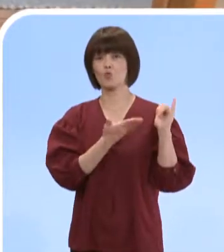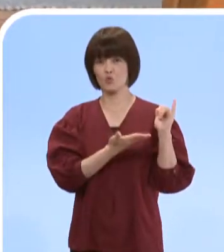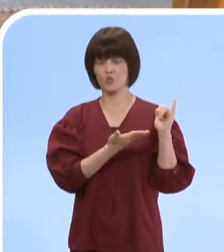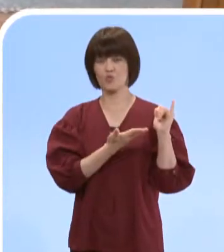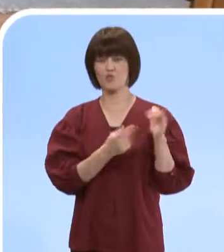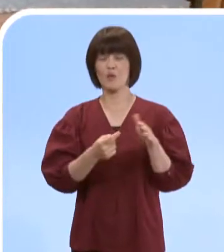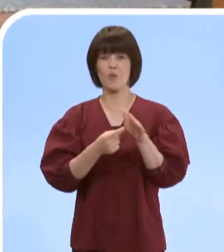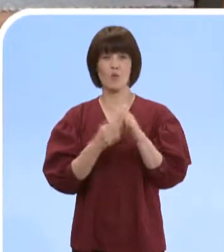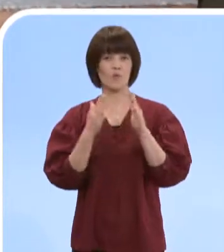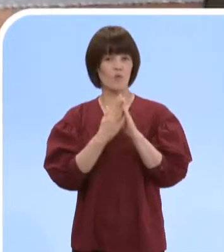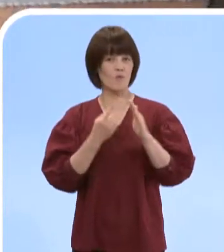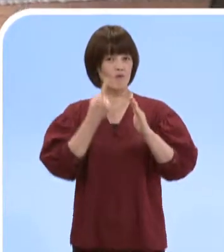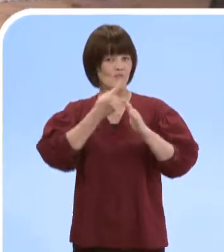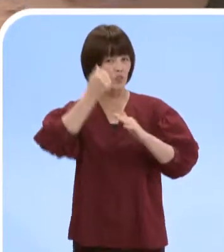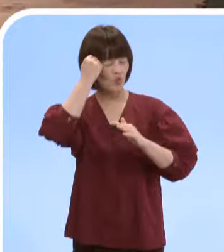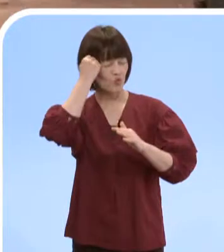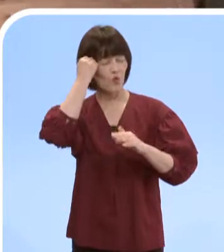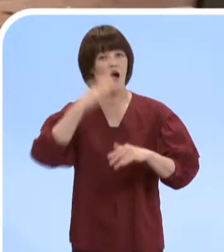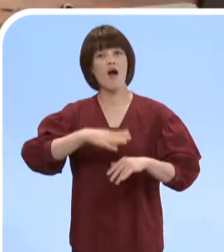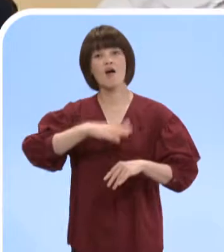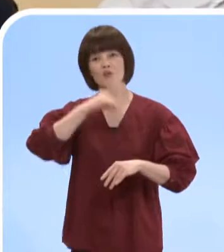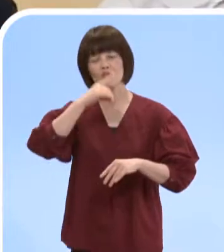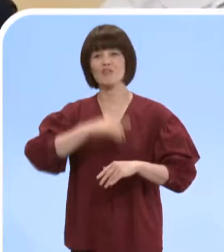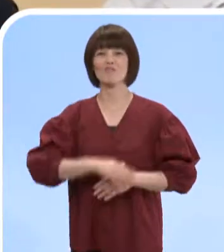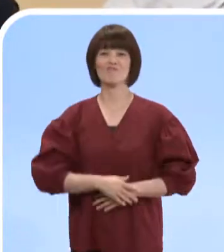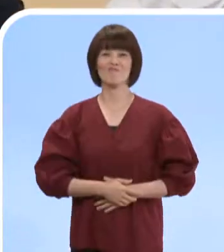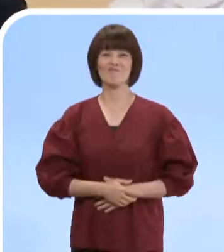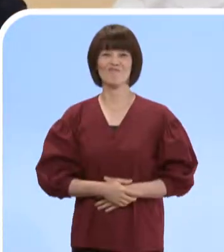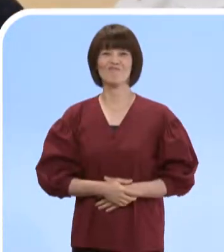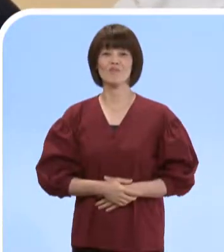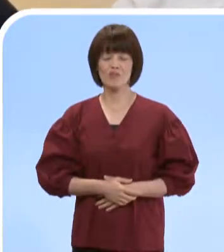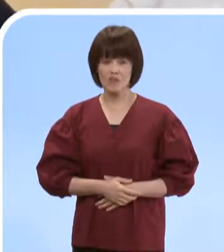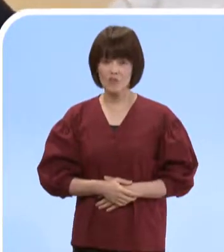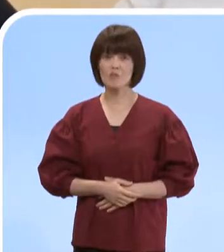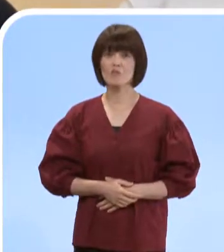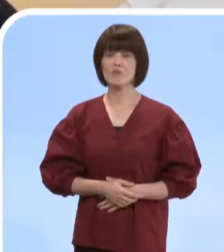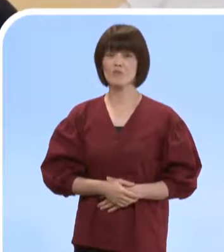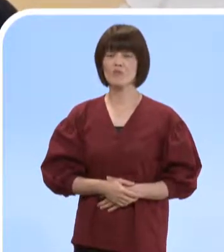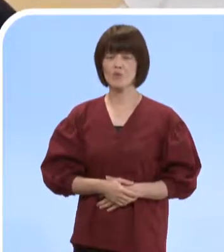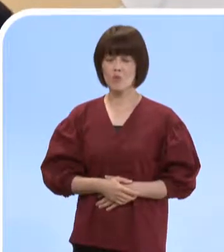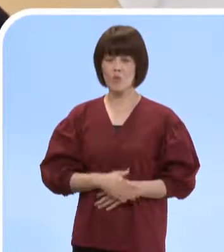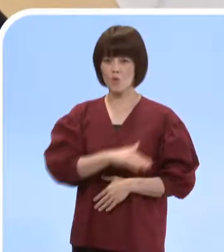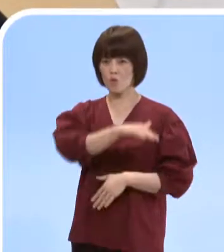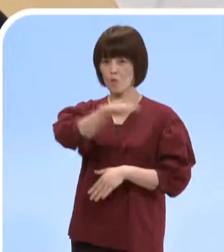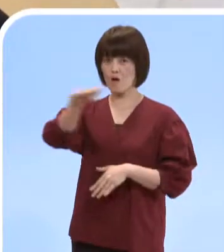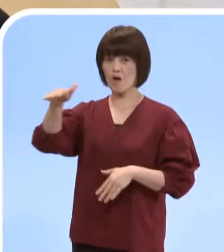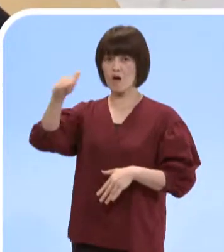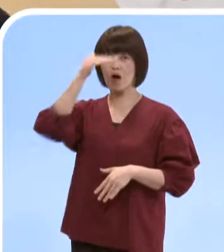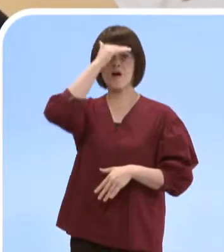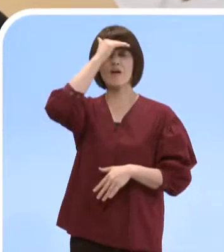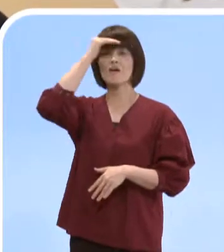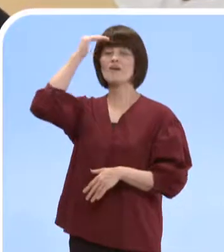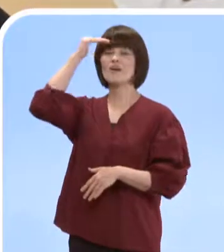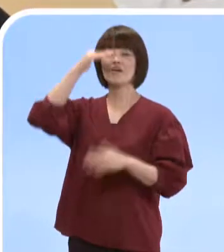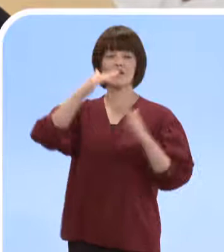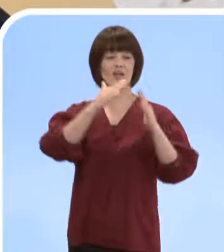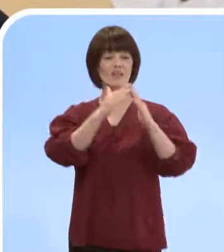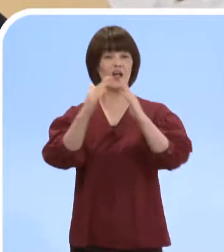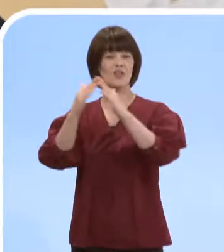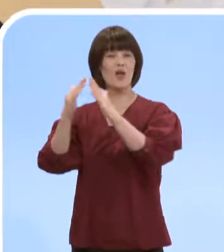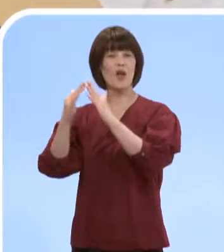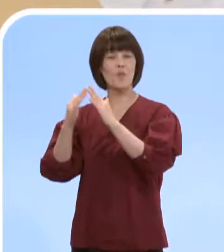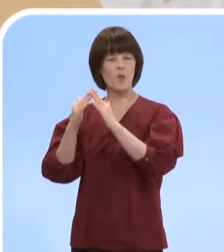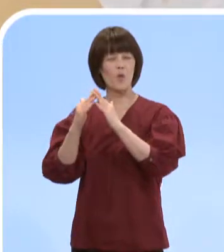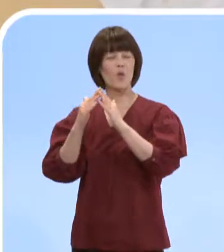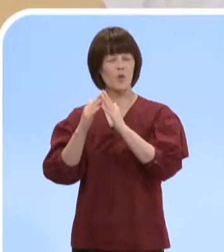のは初めてだそうです。 もうこの周囲の景色といい、建物といいね、もうなんかこう